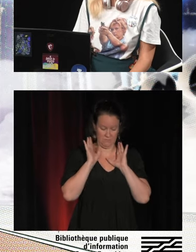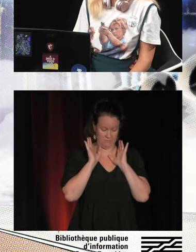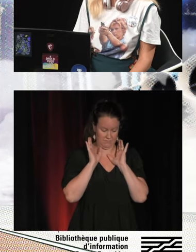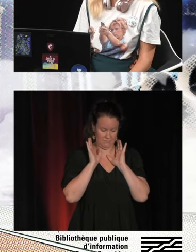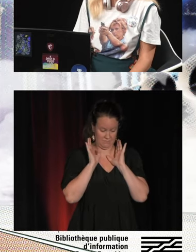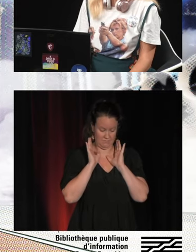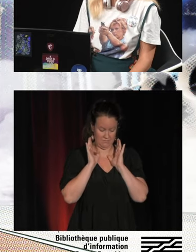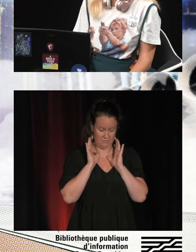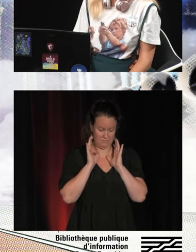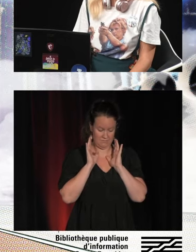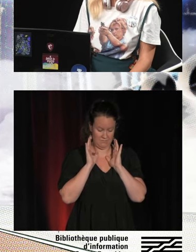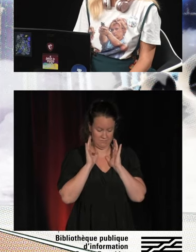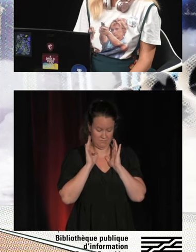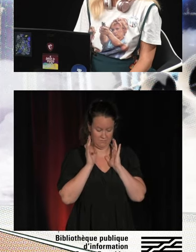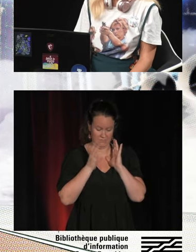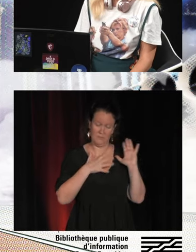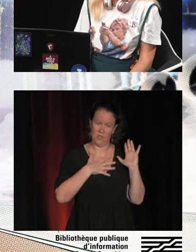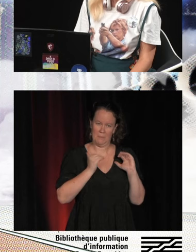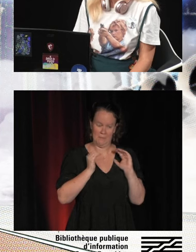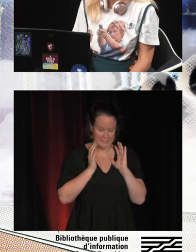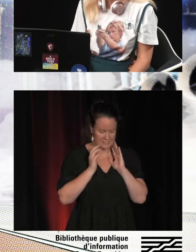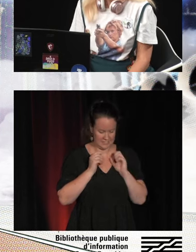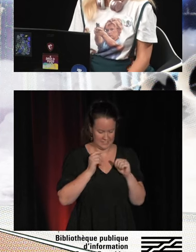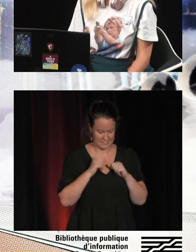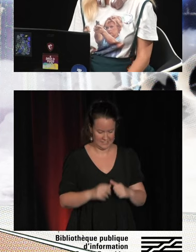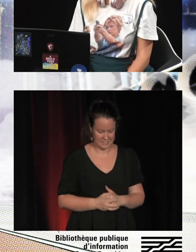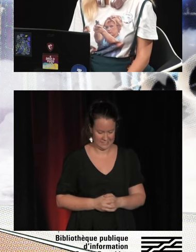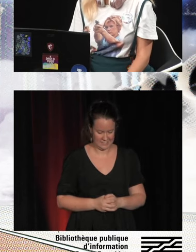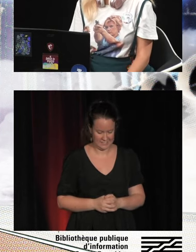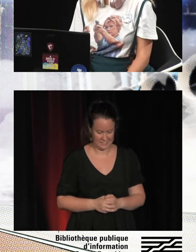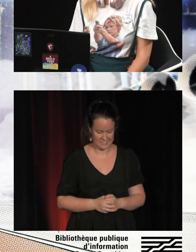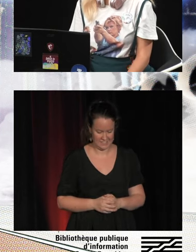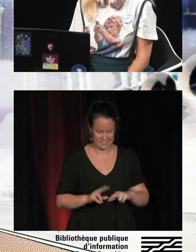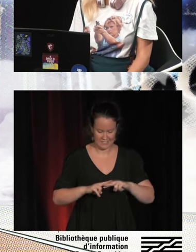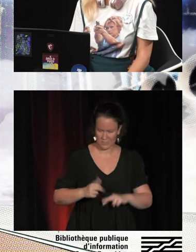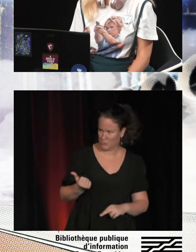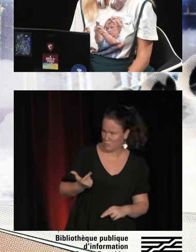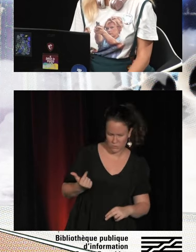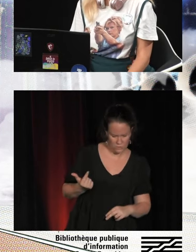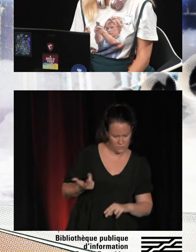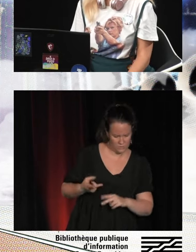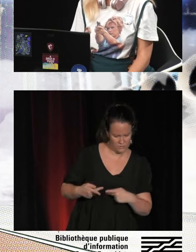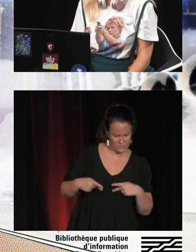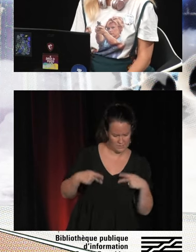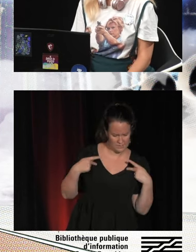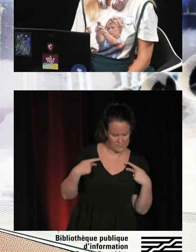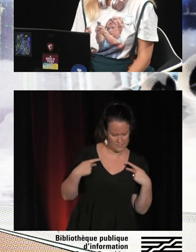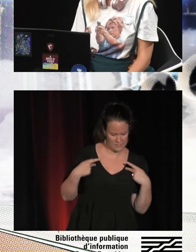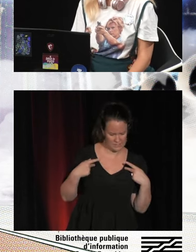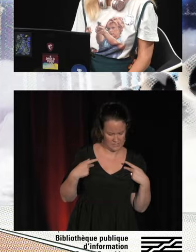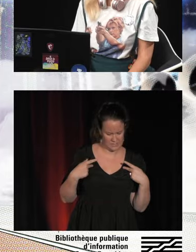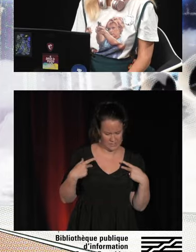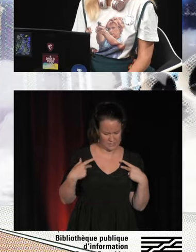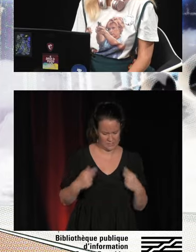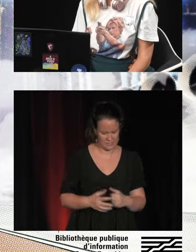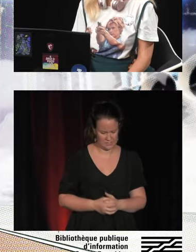On n'est pas mort. C'était pas mal. J'ai eu très peur, je vais pas vous mentir, j'ai eu très peur. Il me reste une ou deux vies ? Parce que le coup intelligent, ça aurait peut-être